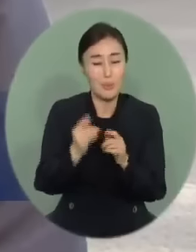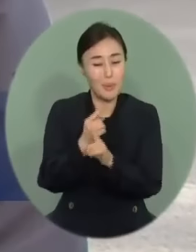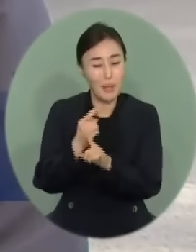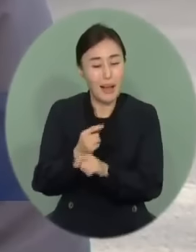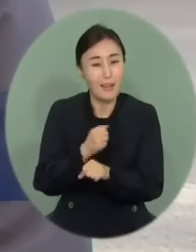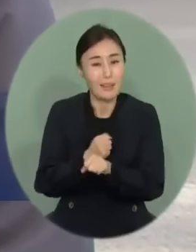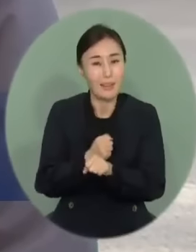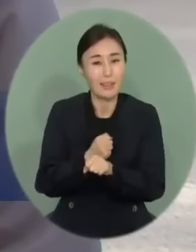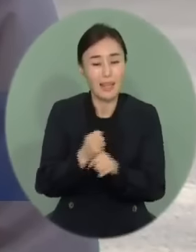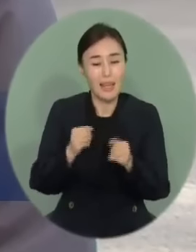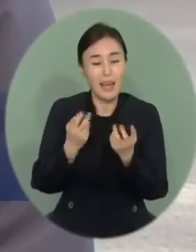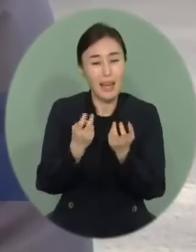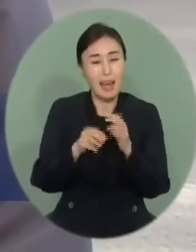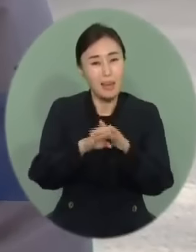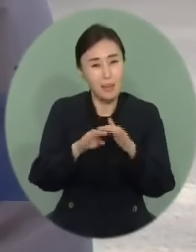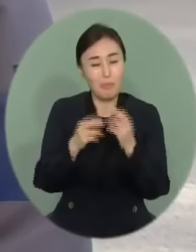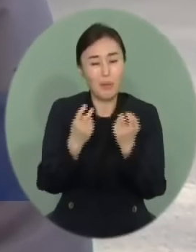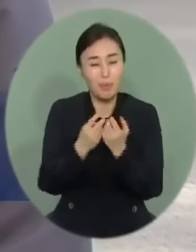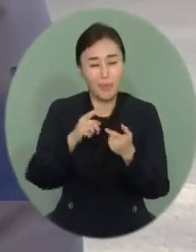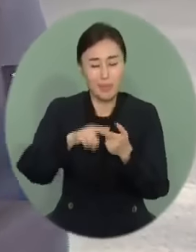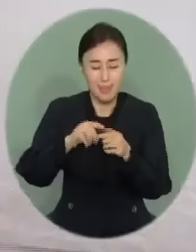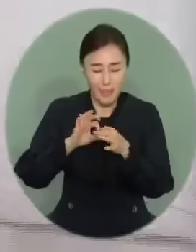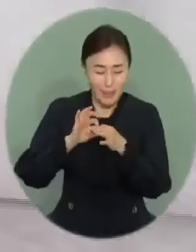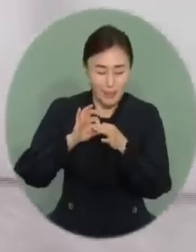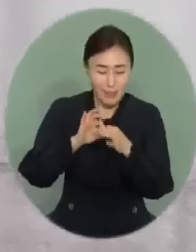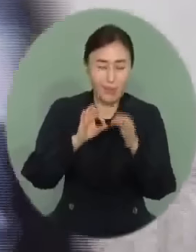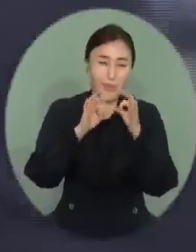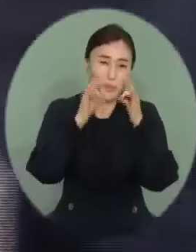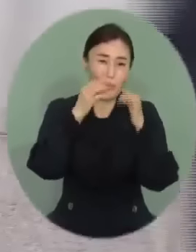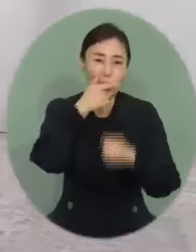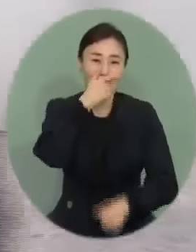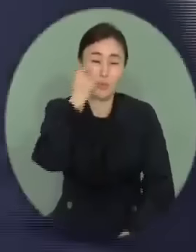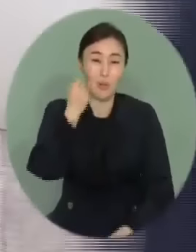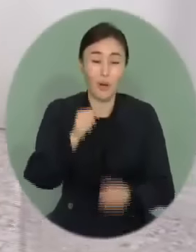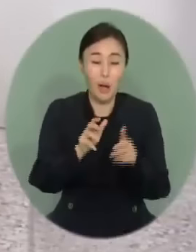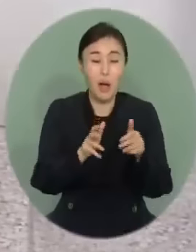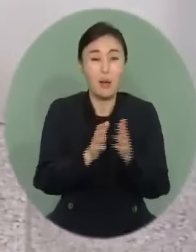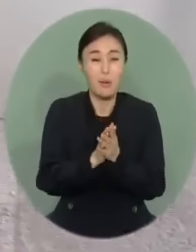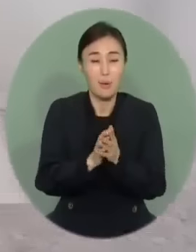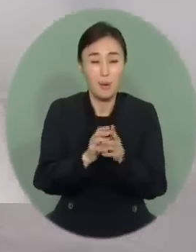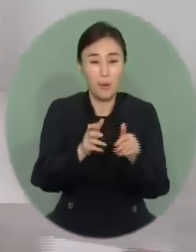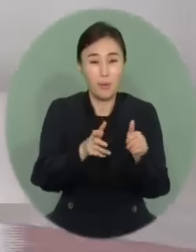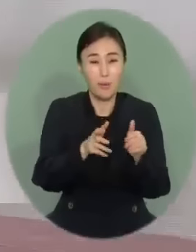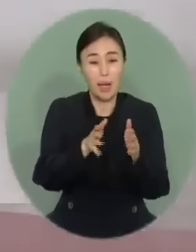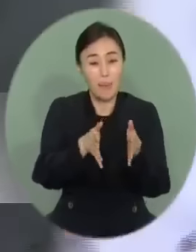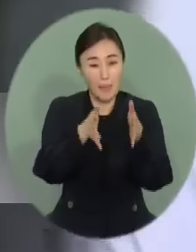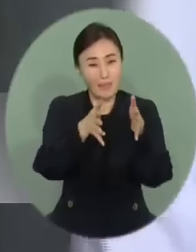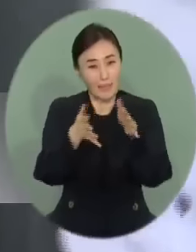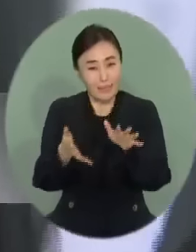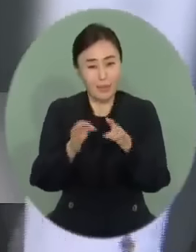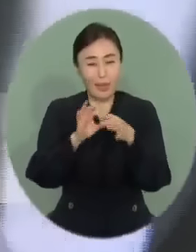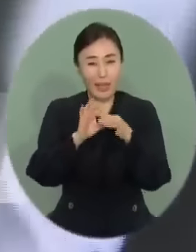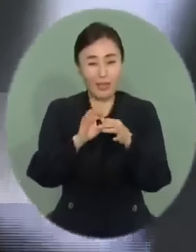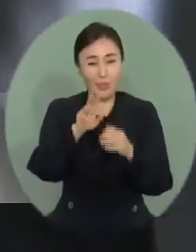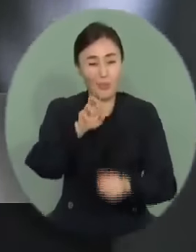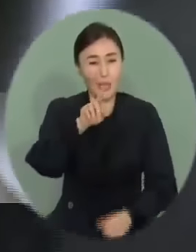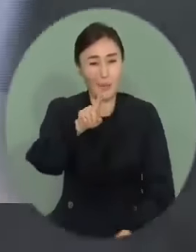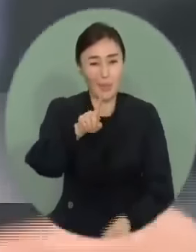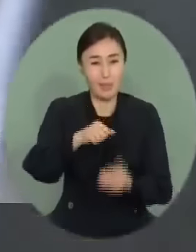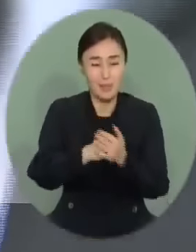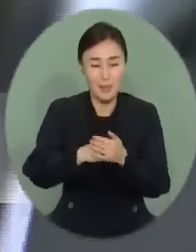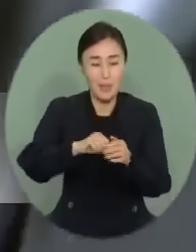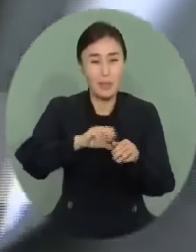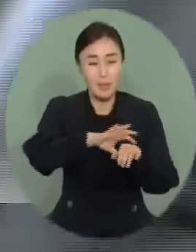대한 뭔가 끊임없는 노력이 좀 부족한 거죠 화정 아이파크와 관해 명이 송지만 명만